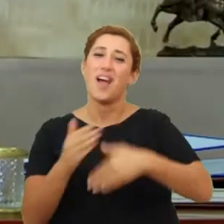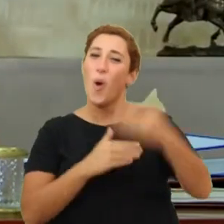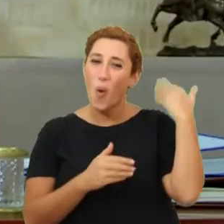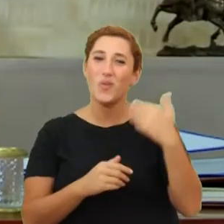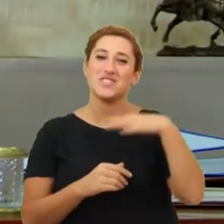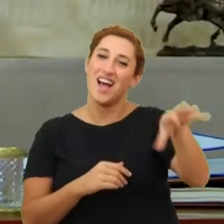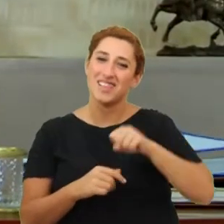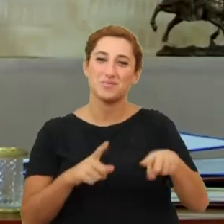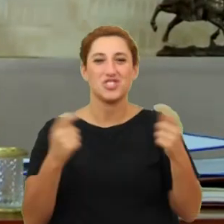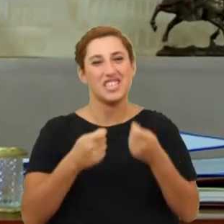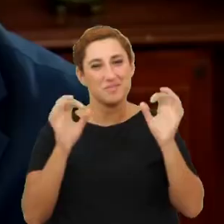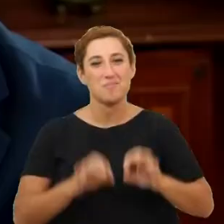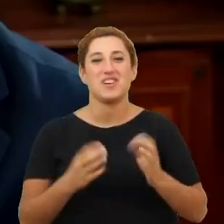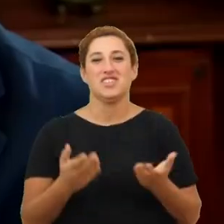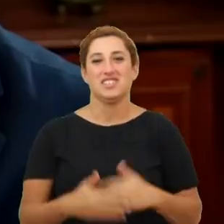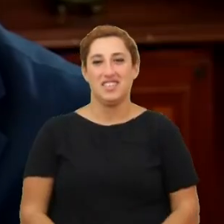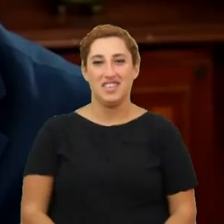önce ikna etseydim ha burada çalışmaya ya.